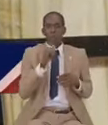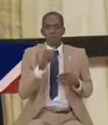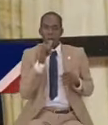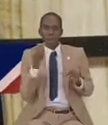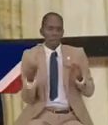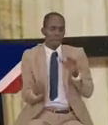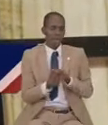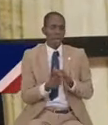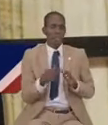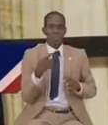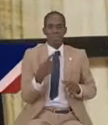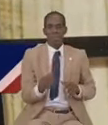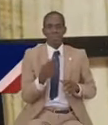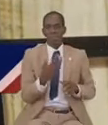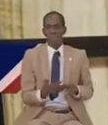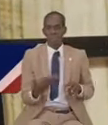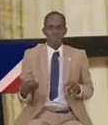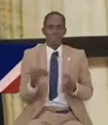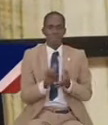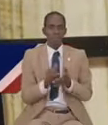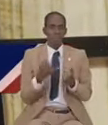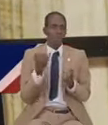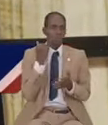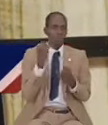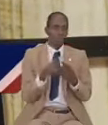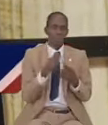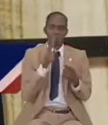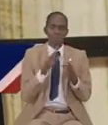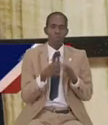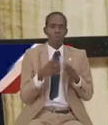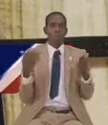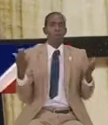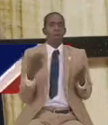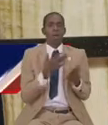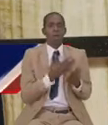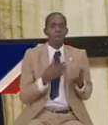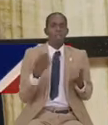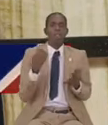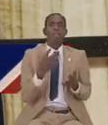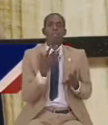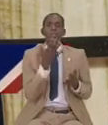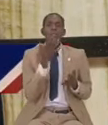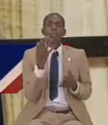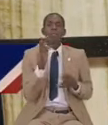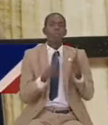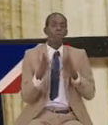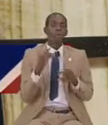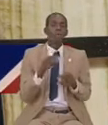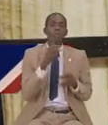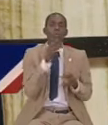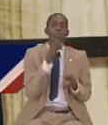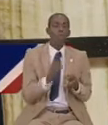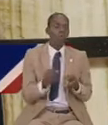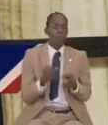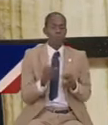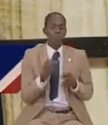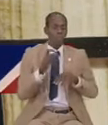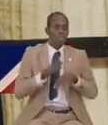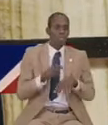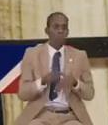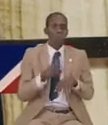aura une raison que le peuple de dalliance de Dieu les bonnes personnes de Dieu le peuple chéri